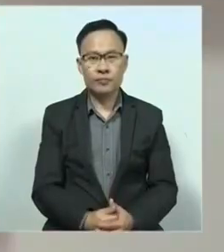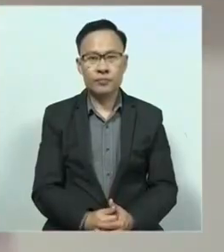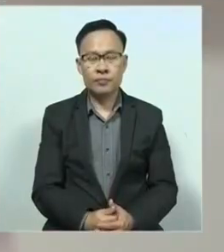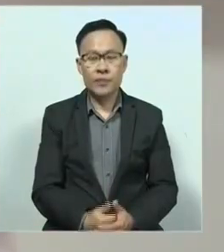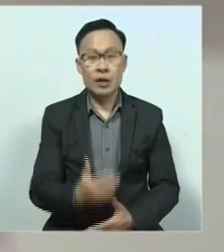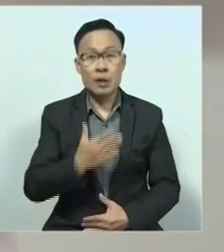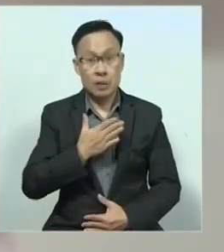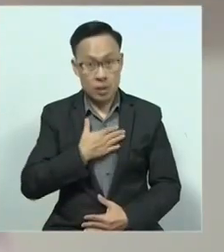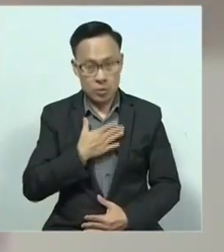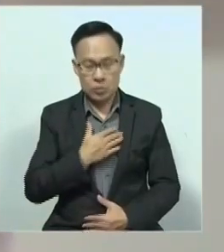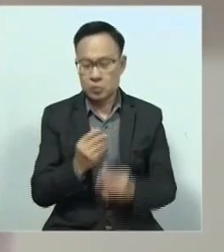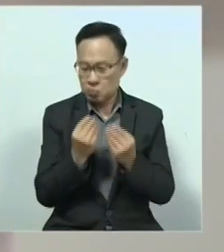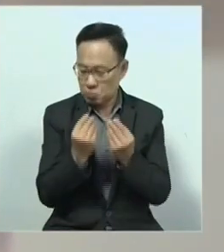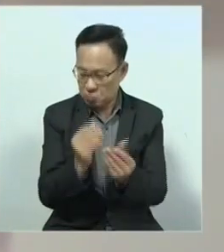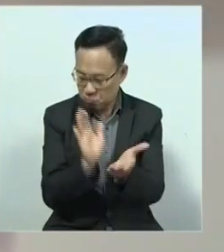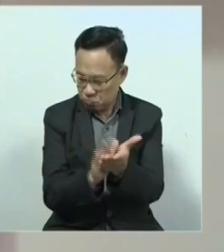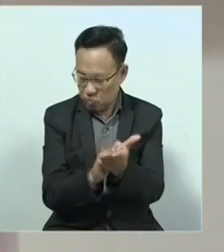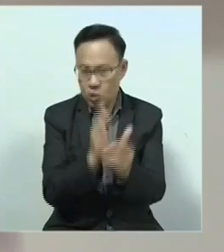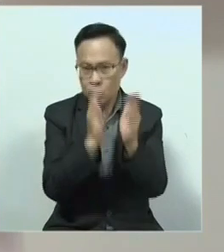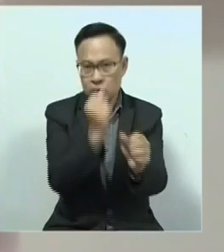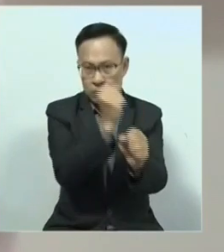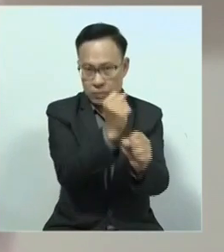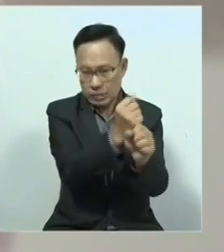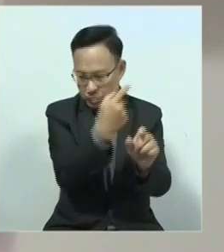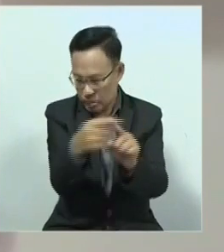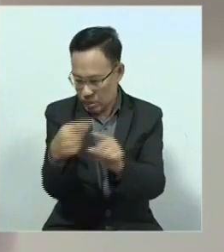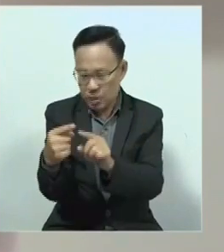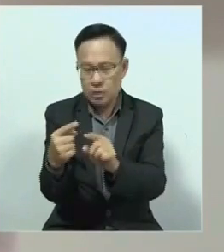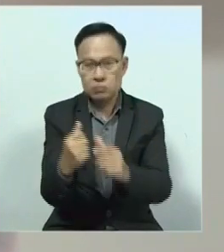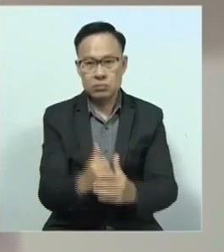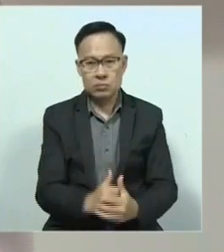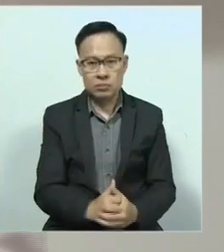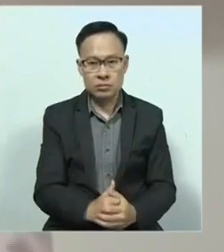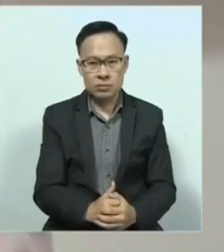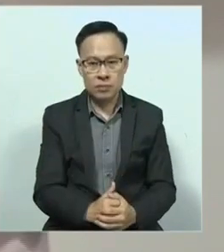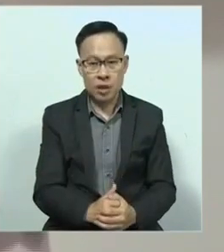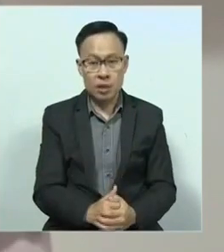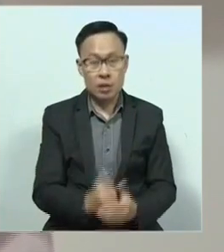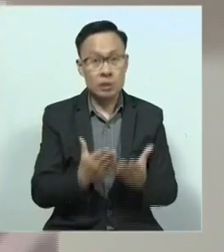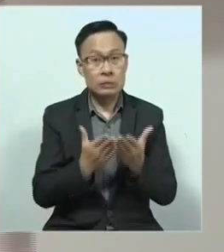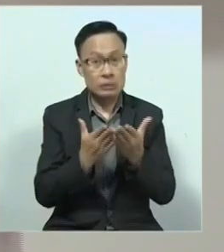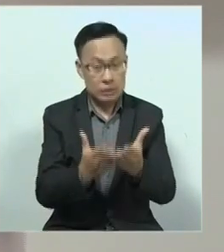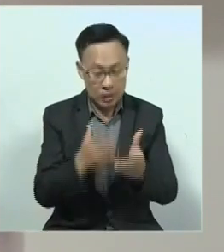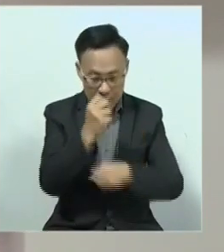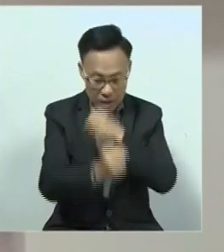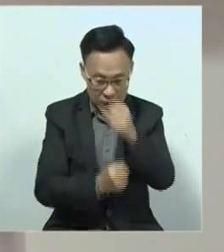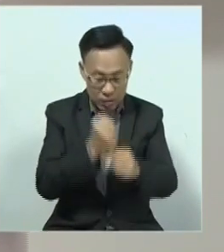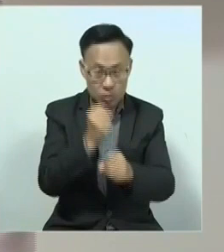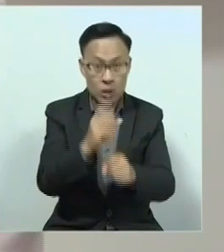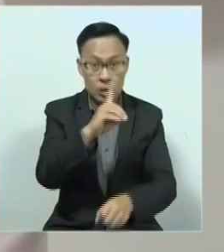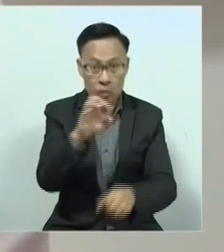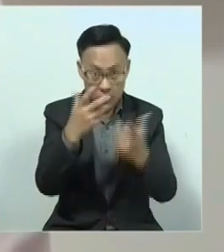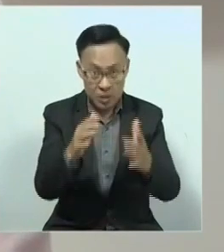องอะไรต้องให้เครดิตเจ้าที่เราผู้เกี่ยวข้องนะ ค ือขนาดเรือขนาด100ปีเนี่ย